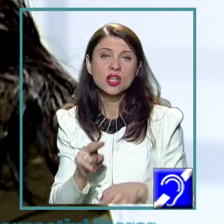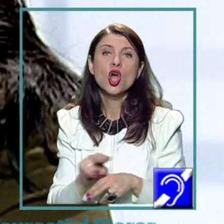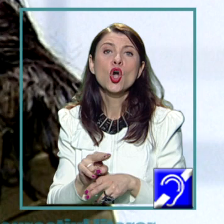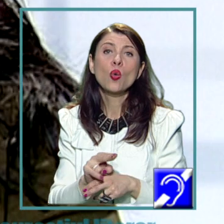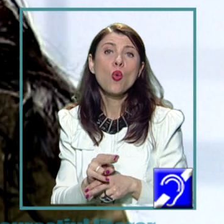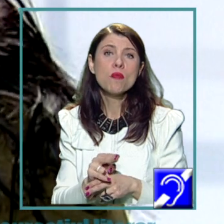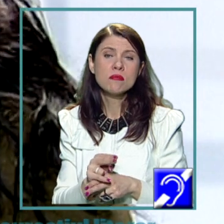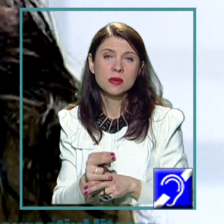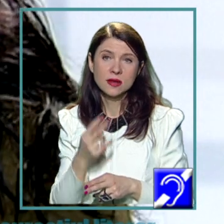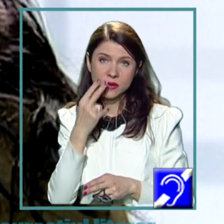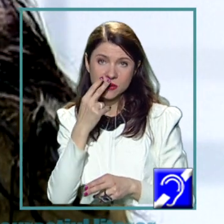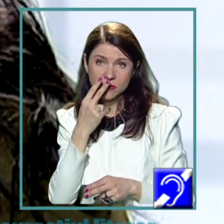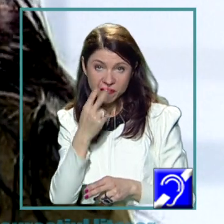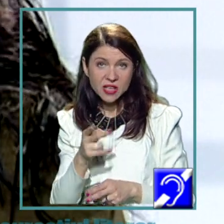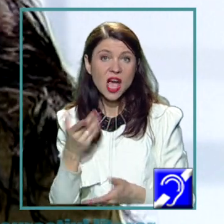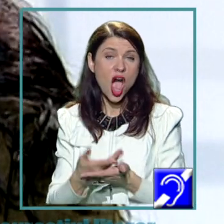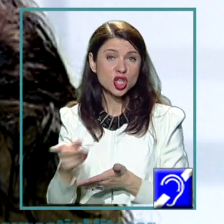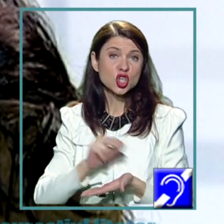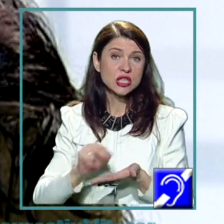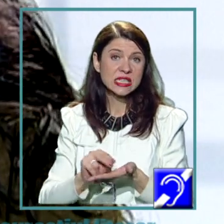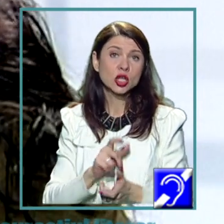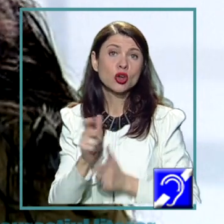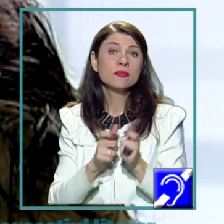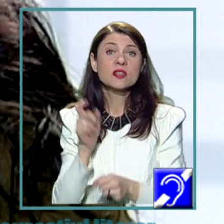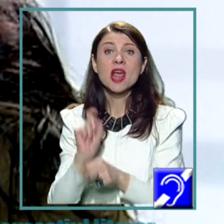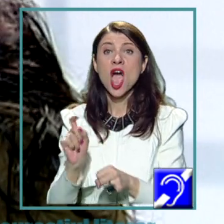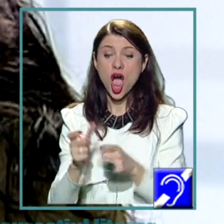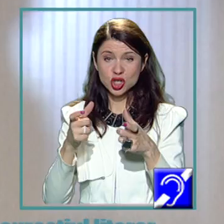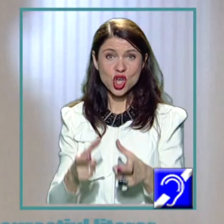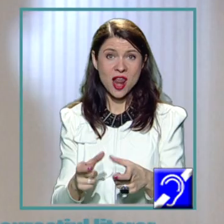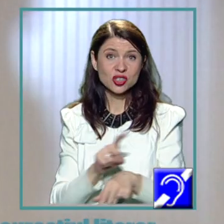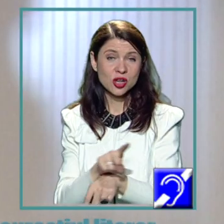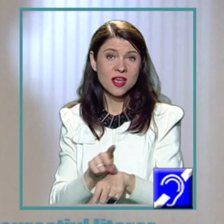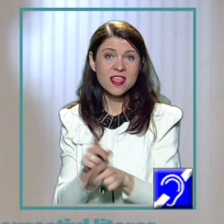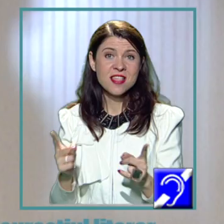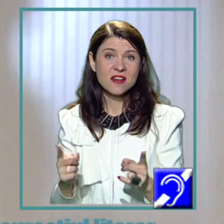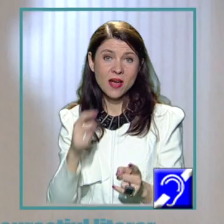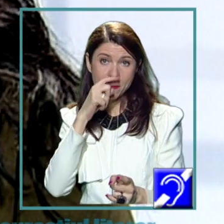tripla perspectivă a acestor autori, despre un același interval temporal.